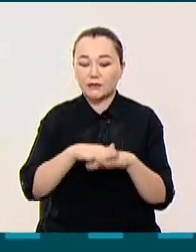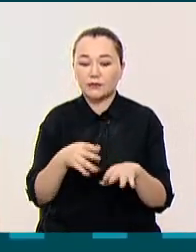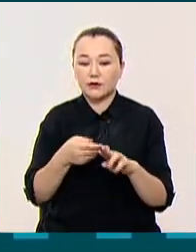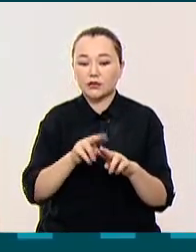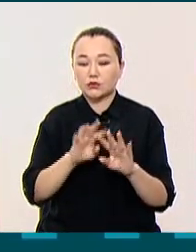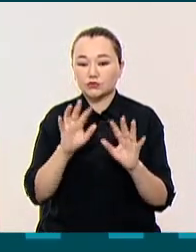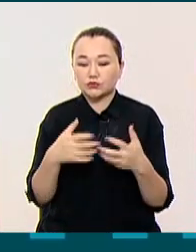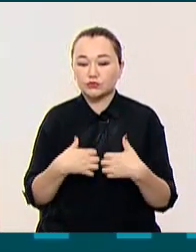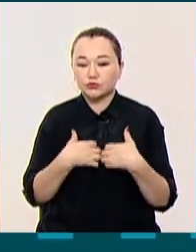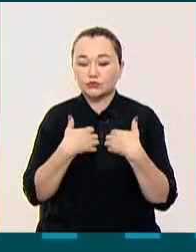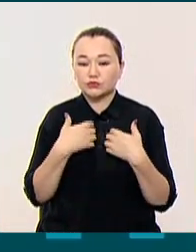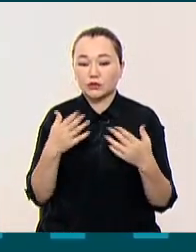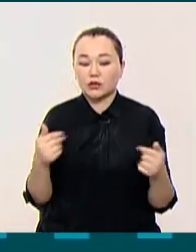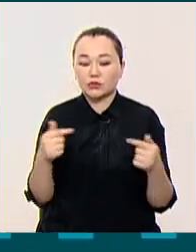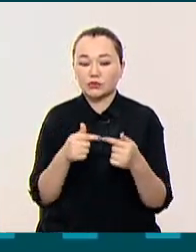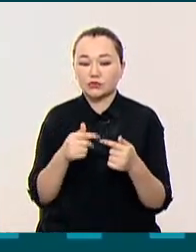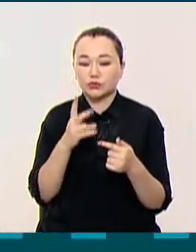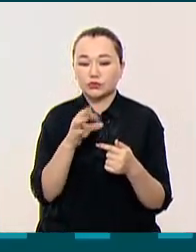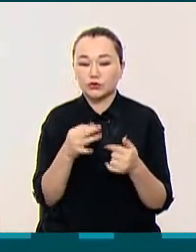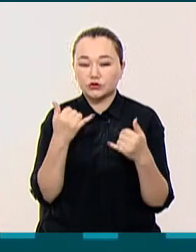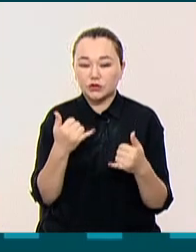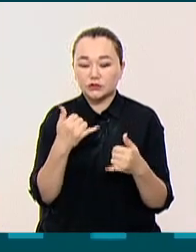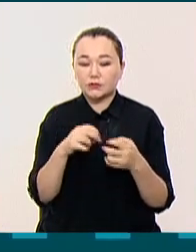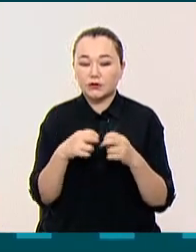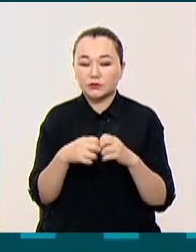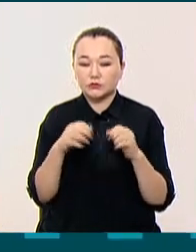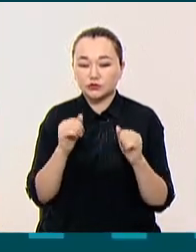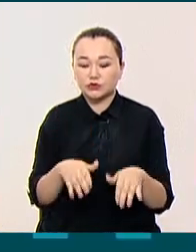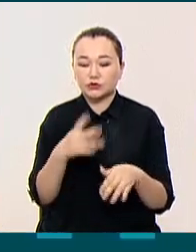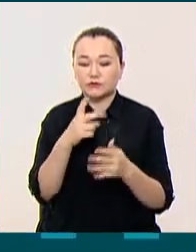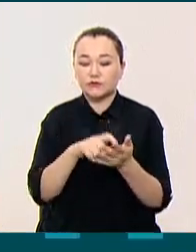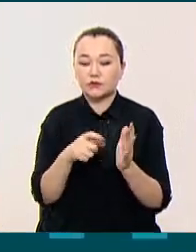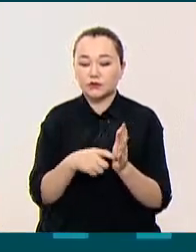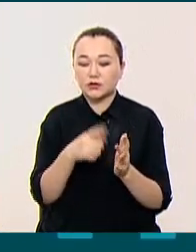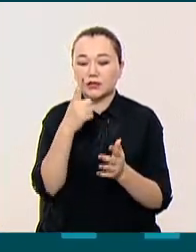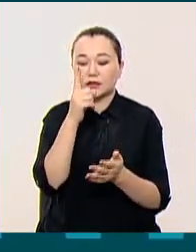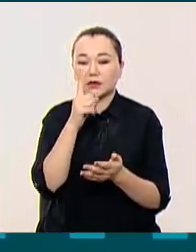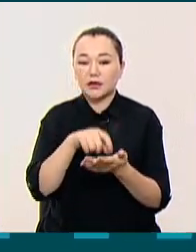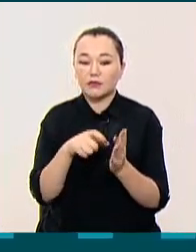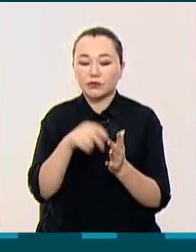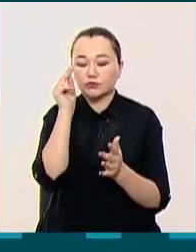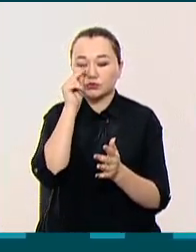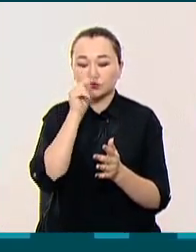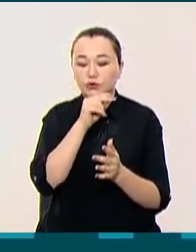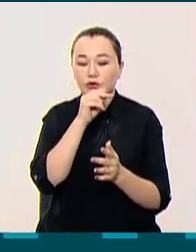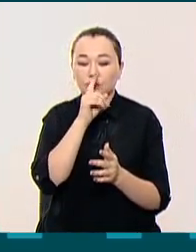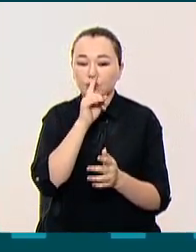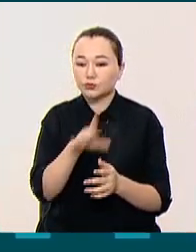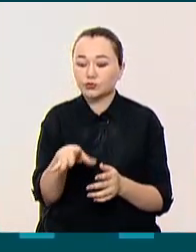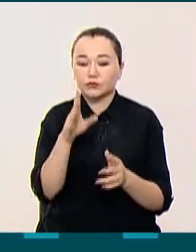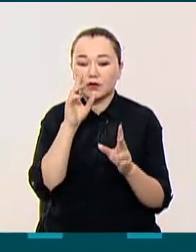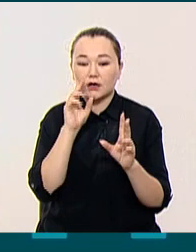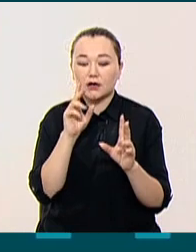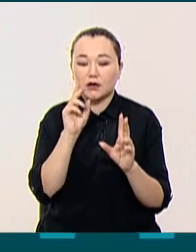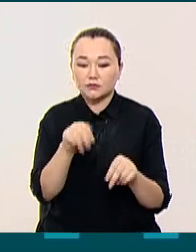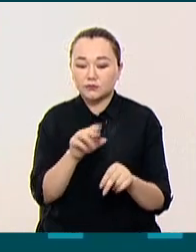бұл жағастатарлық жағдайды растады, бірақ қазір мәселе шешіліп, екі сыныптың оқушылары бір кабинетте сабақ оқымайды деп сендірді. Бірақ